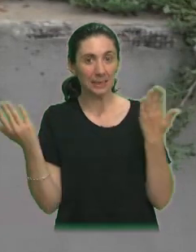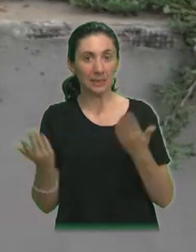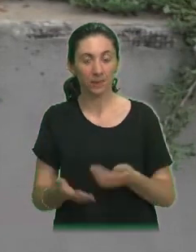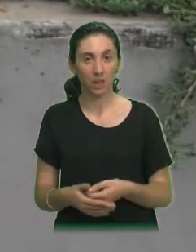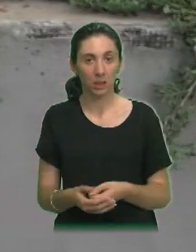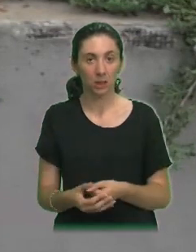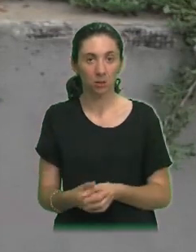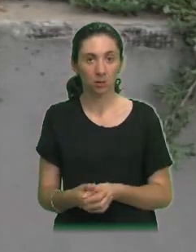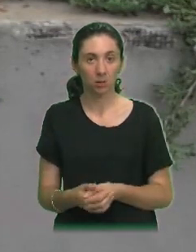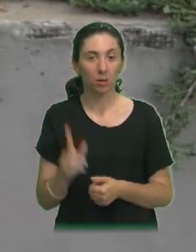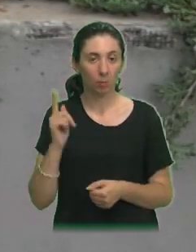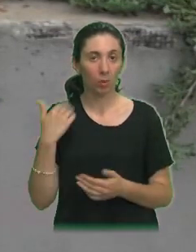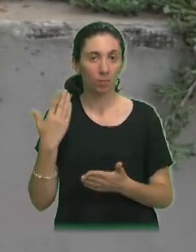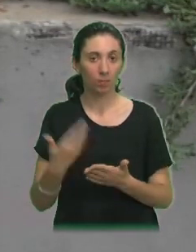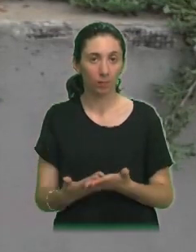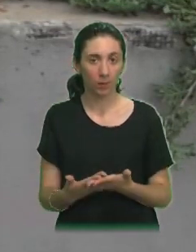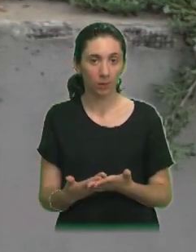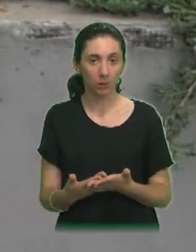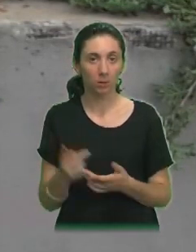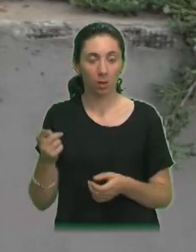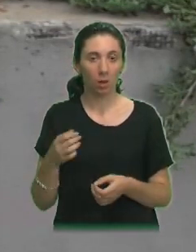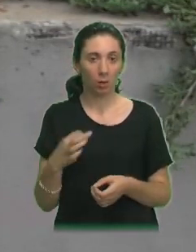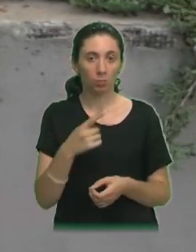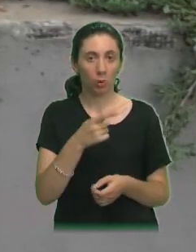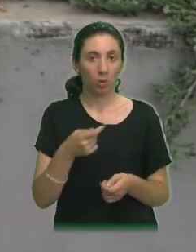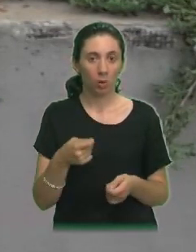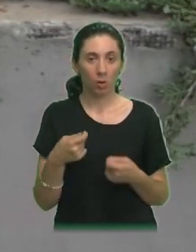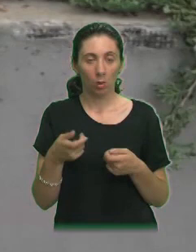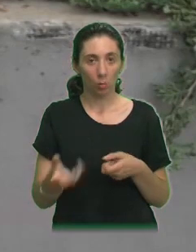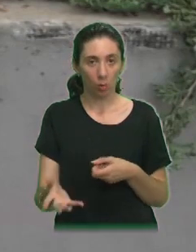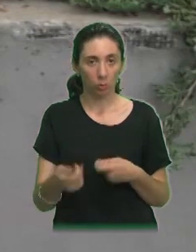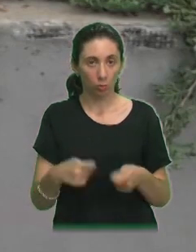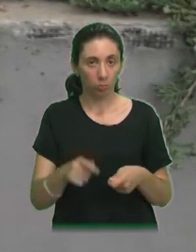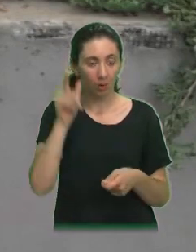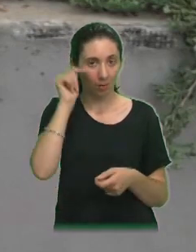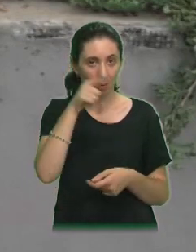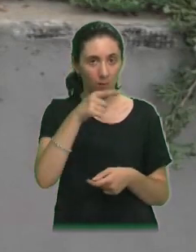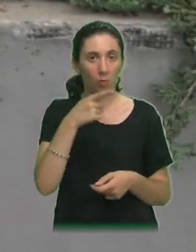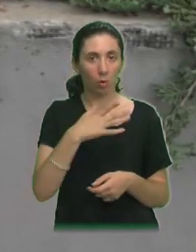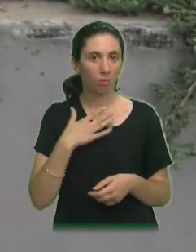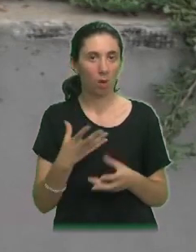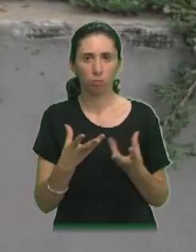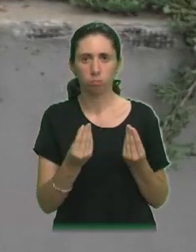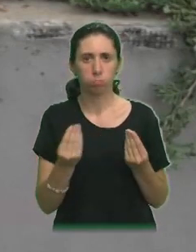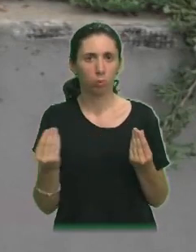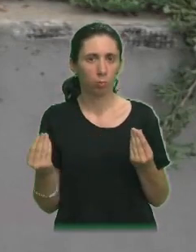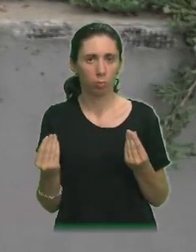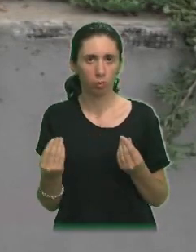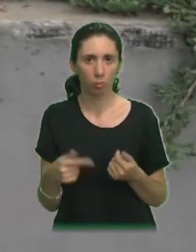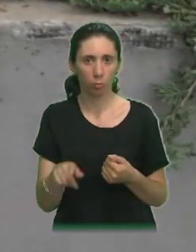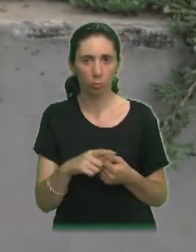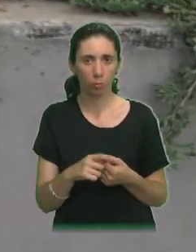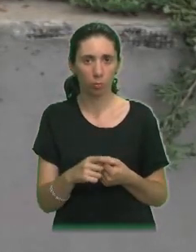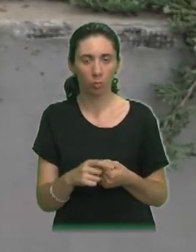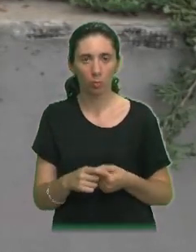kuglaški klub Karlovac koji ima strahovito velik pomladak. Treba da doći na treninge petkom kada je